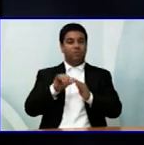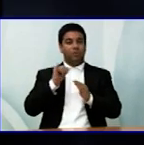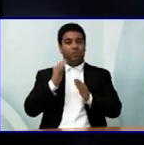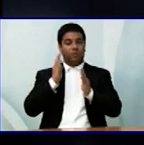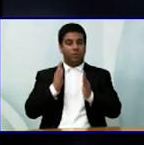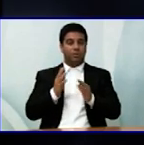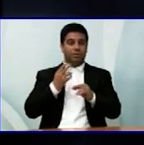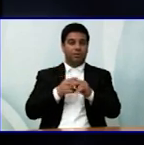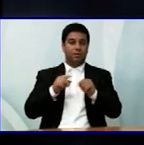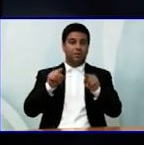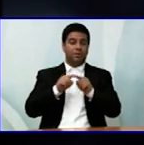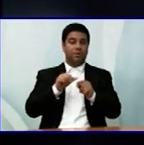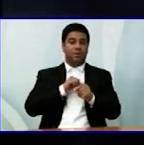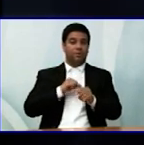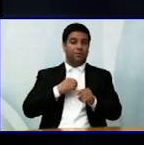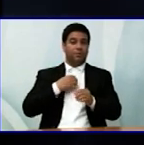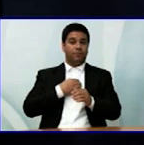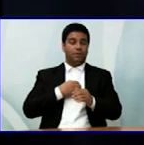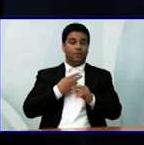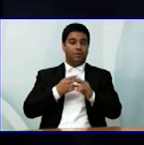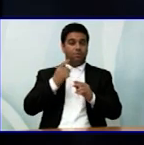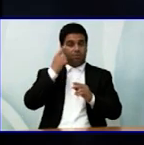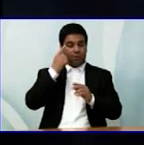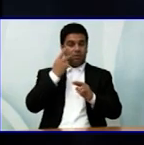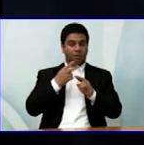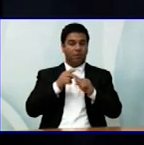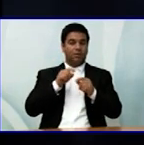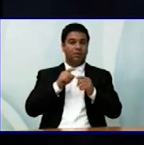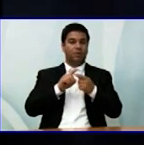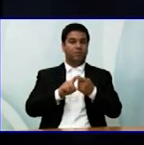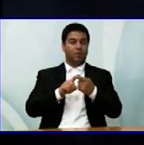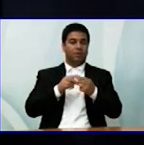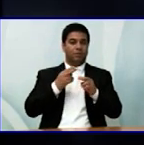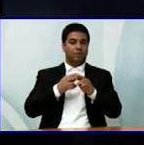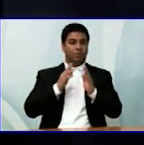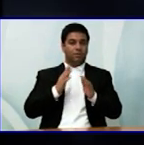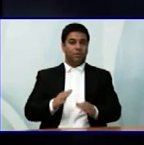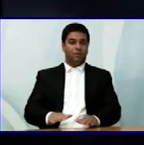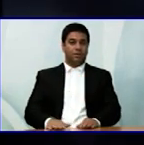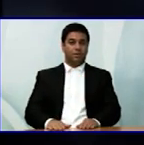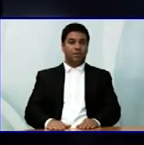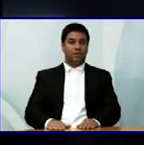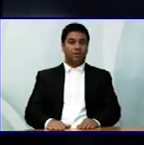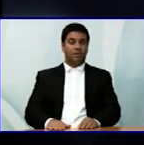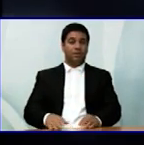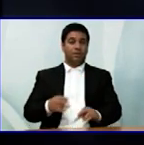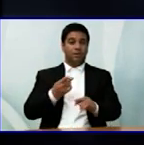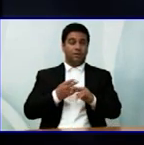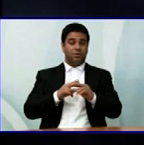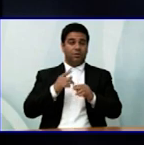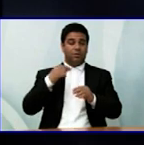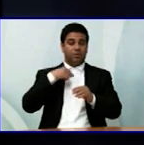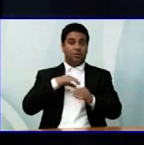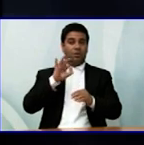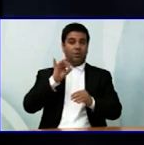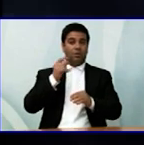bo'lsin, avvalo bosh miyaga ta'sir qiladi. Bosh miya esa